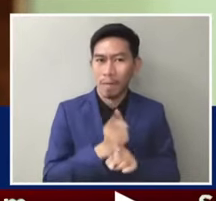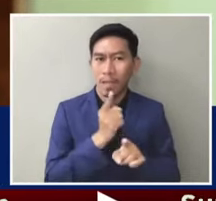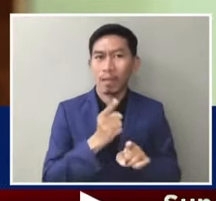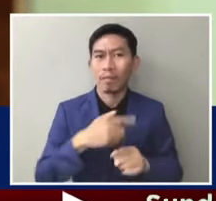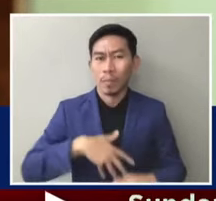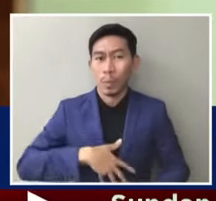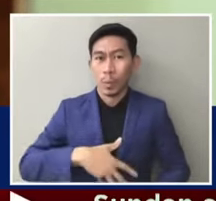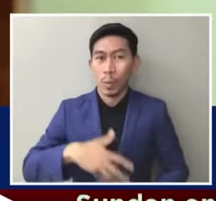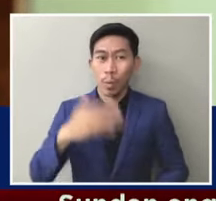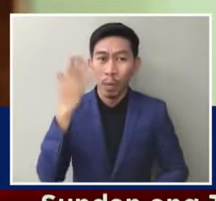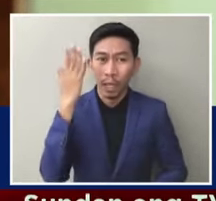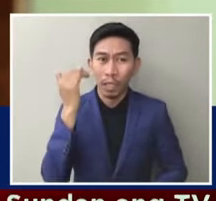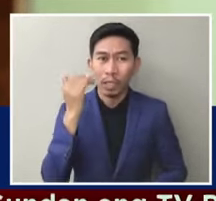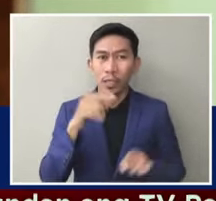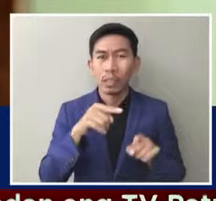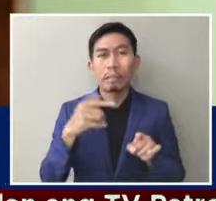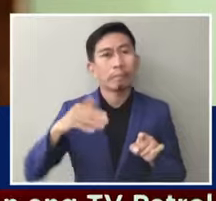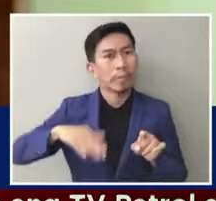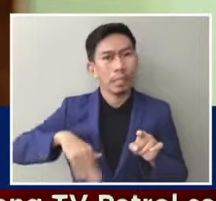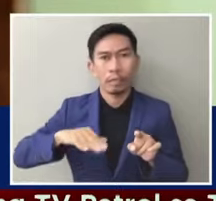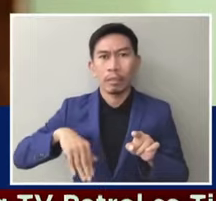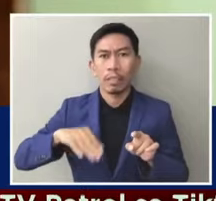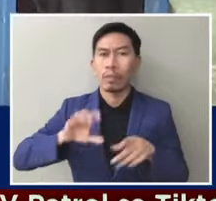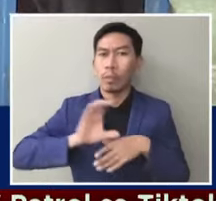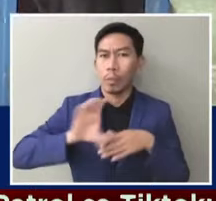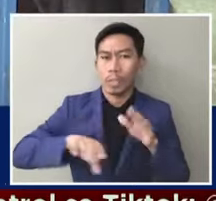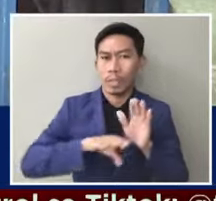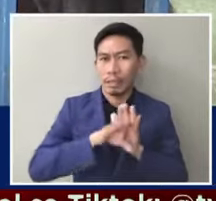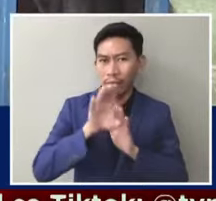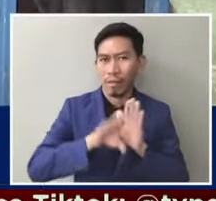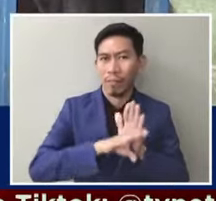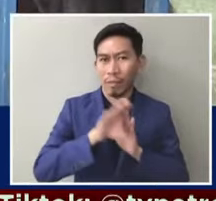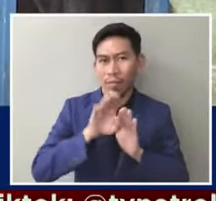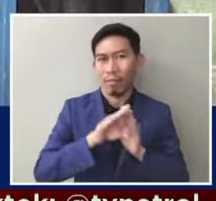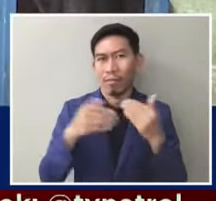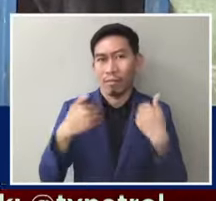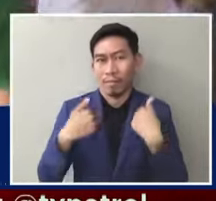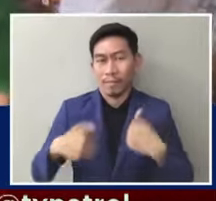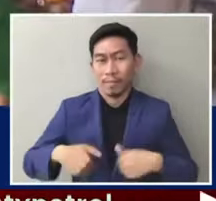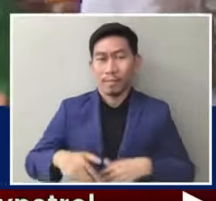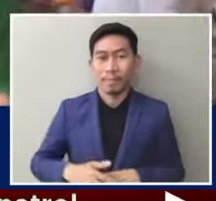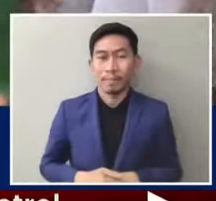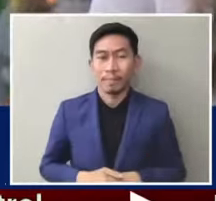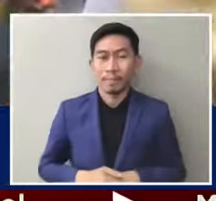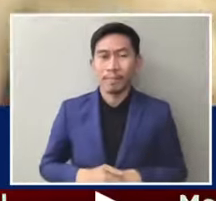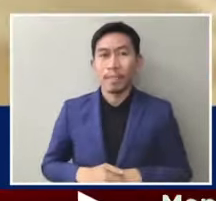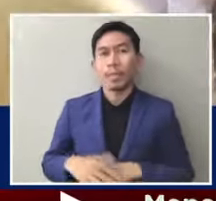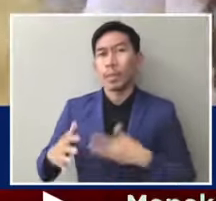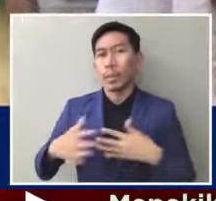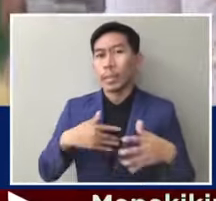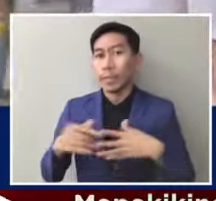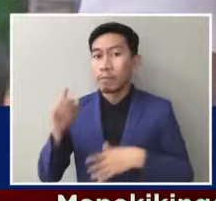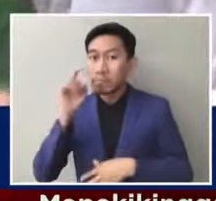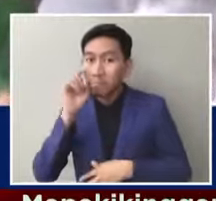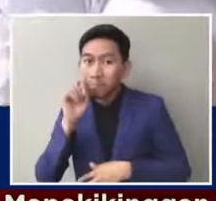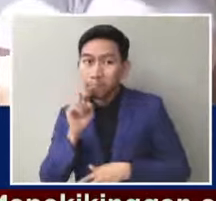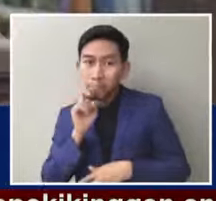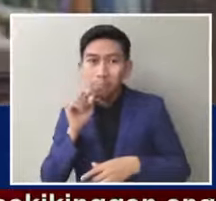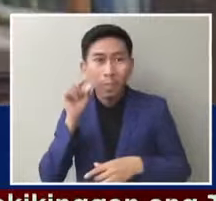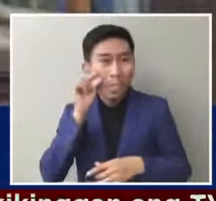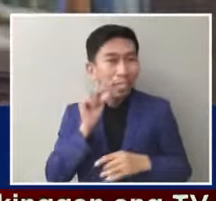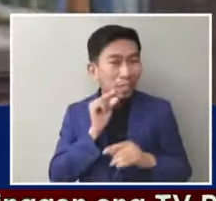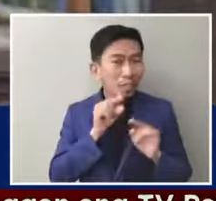dahil hindi pa nila nare-reach yung tamang development at this time. Anumang edad o kasarian, may balak mang mag-asawa at mag-anak o